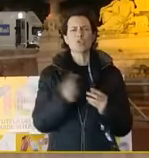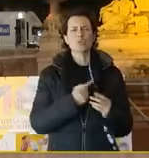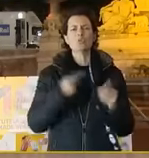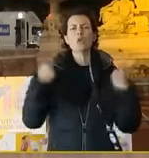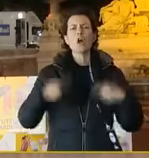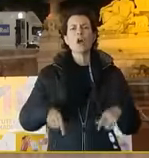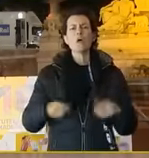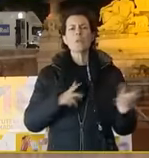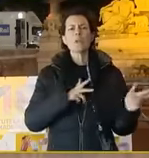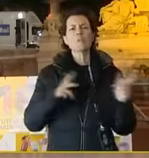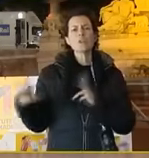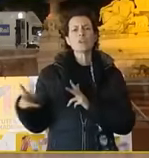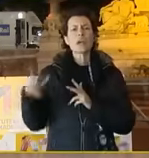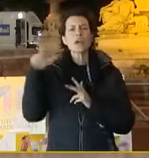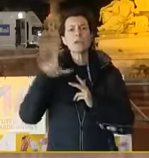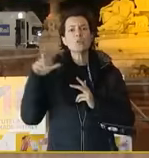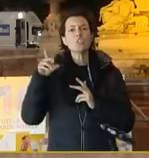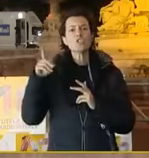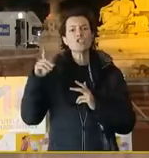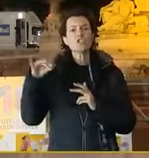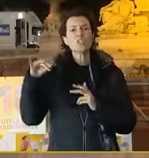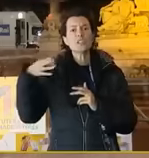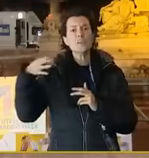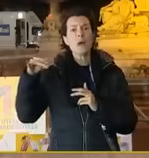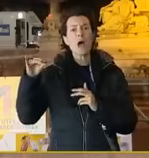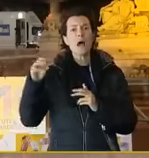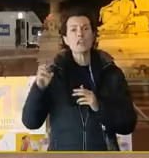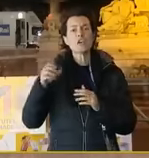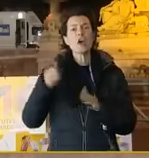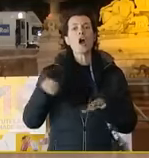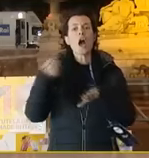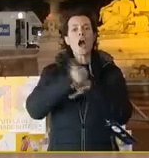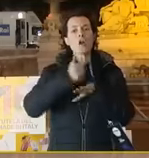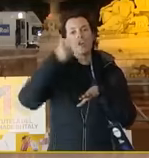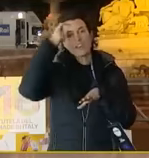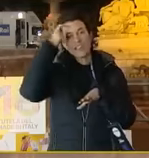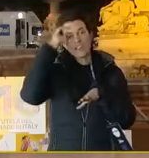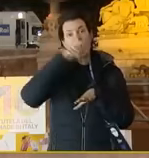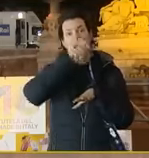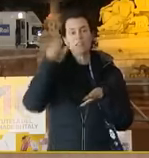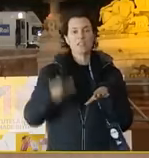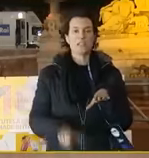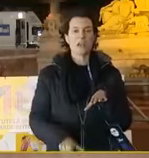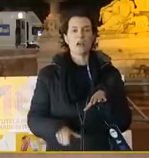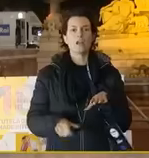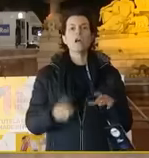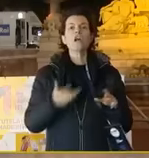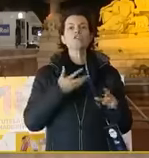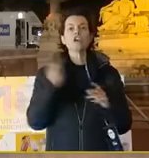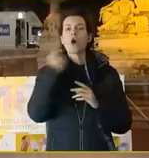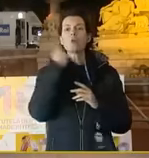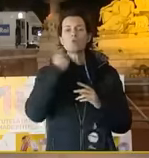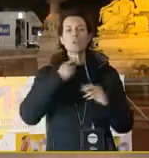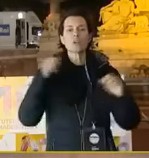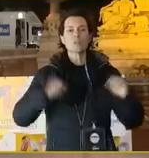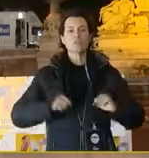portare Luigi Di Maio lì a governare l'Italia. Abbiamo una sola